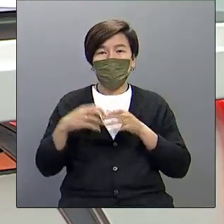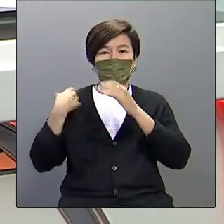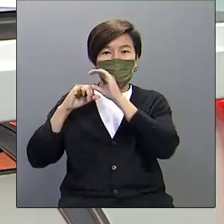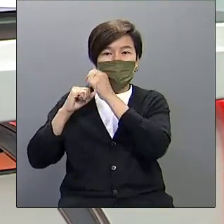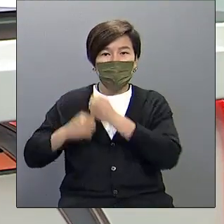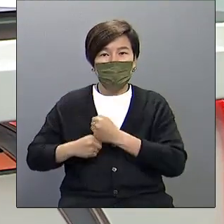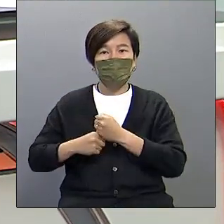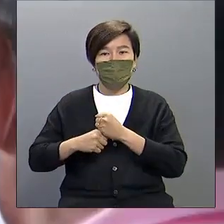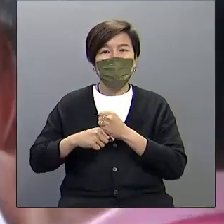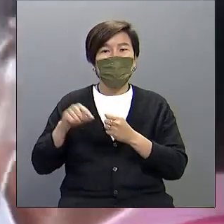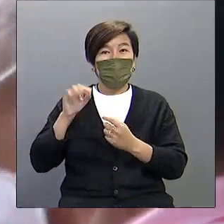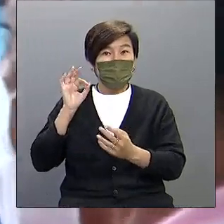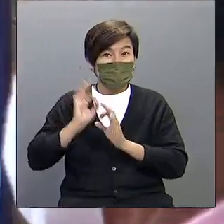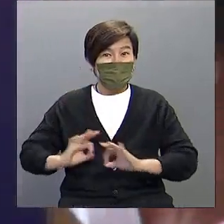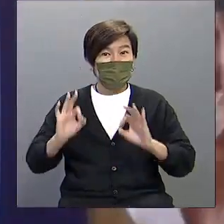กเลือกตั้งค่ะ